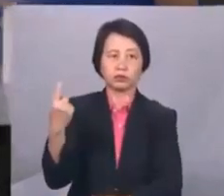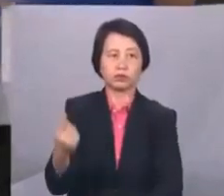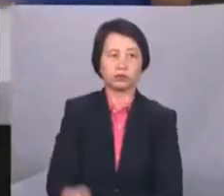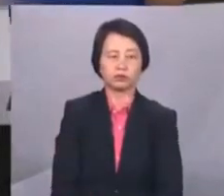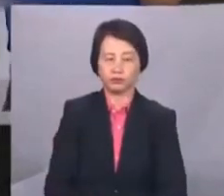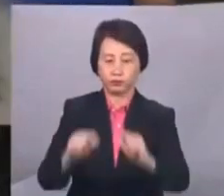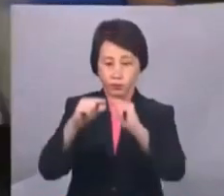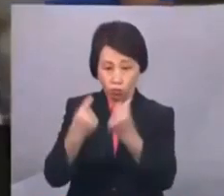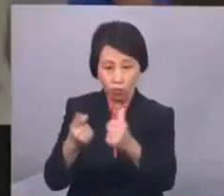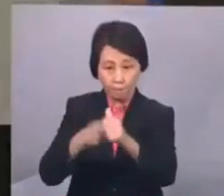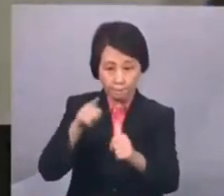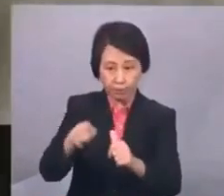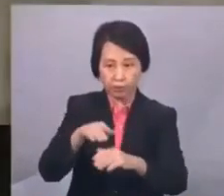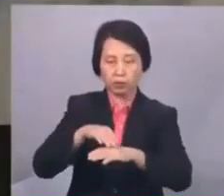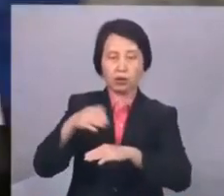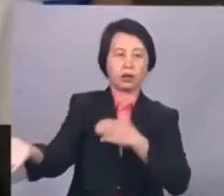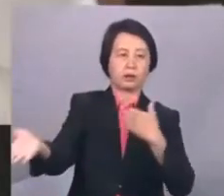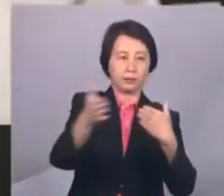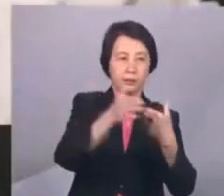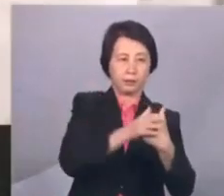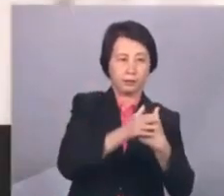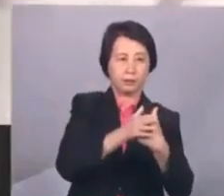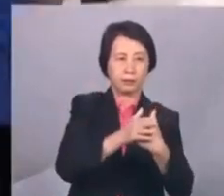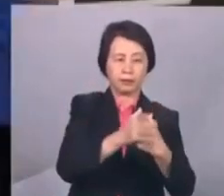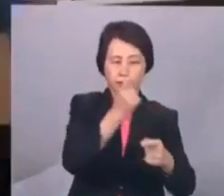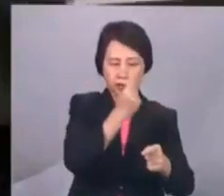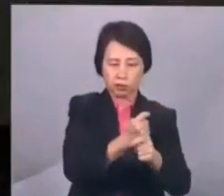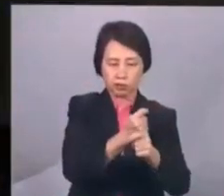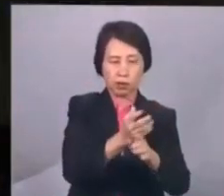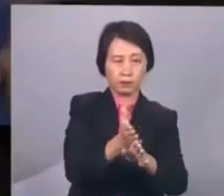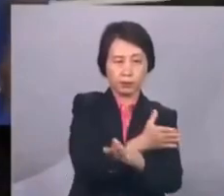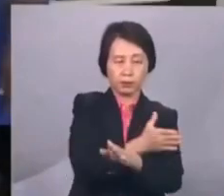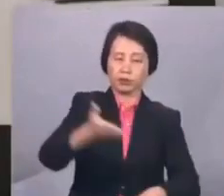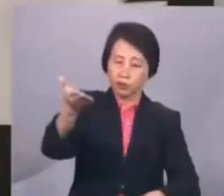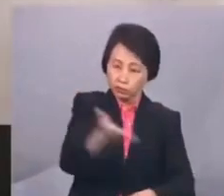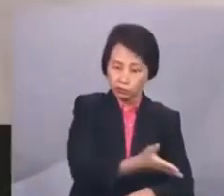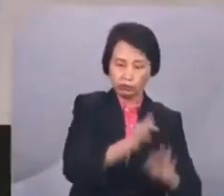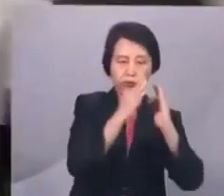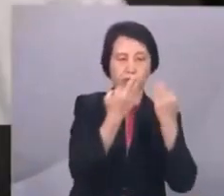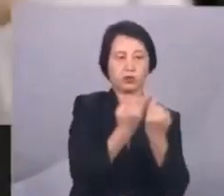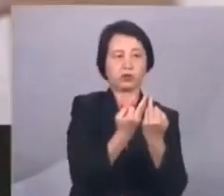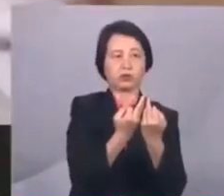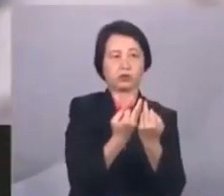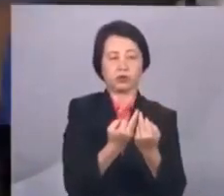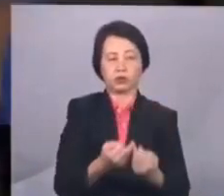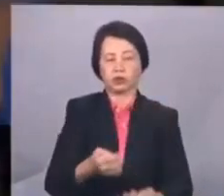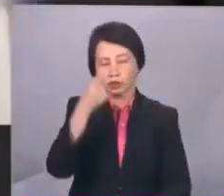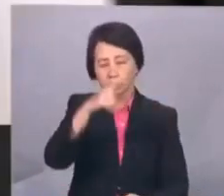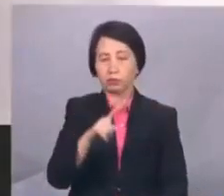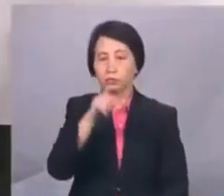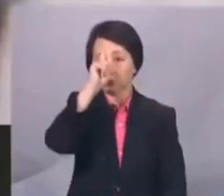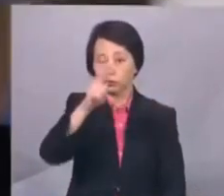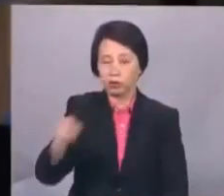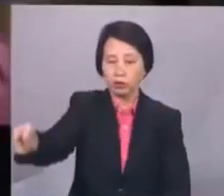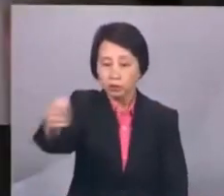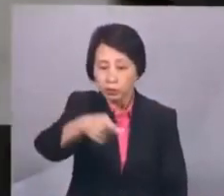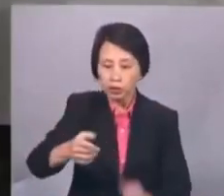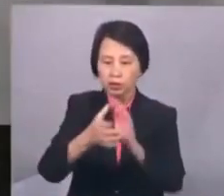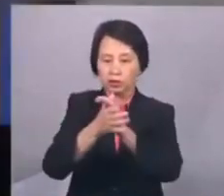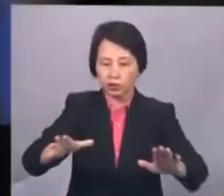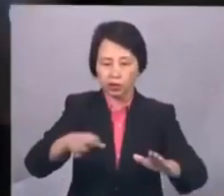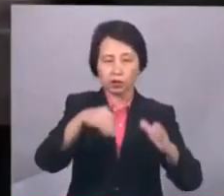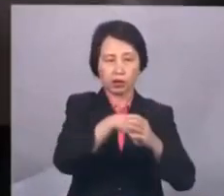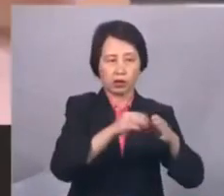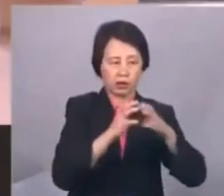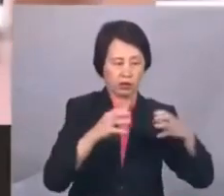kumpulan pertama ini dihantar pulang ke lokasi ditetapkan sebelum dijemput waris masing-masing ia bagi memastikan mereka selamat